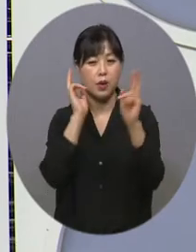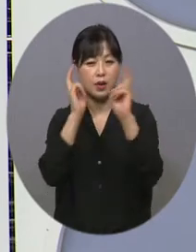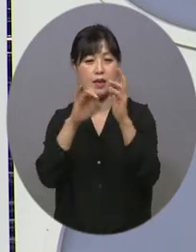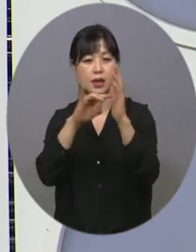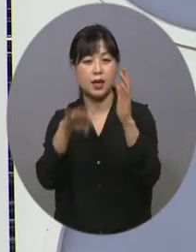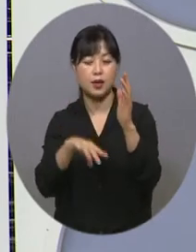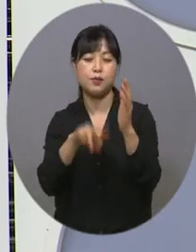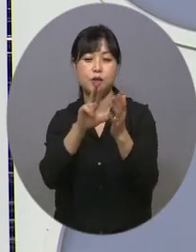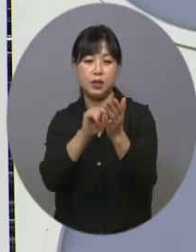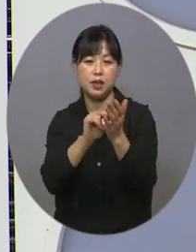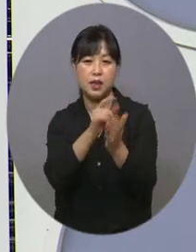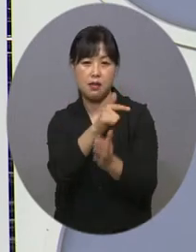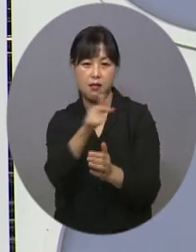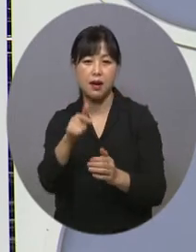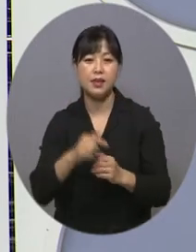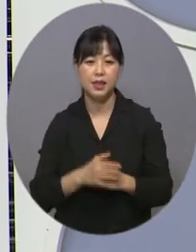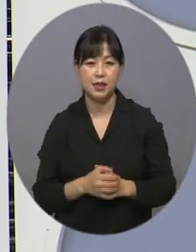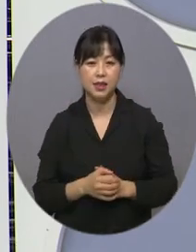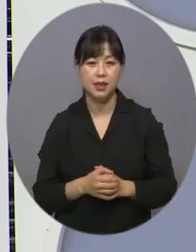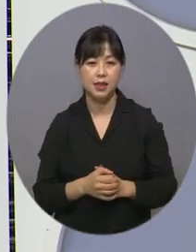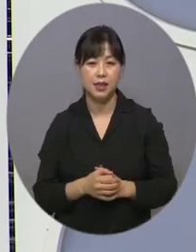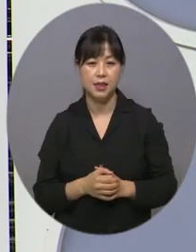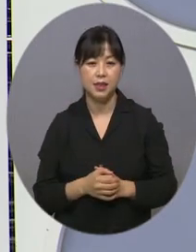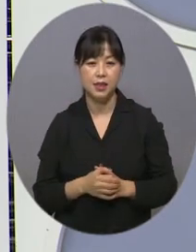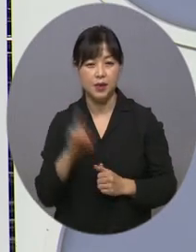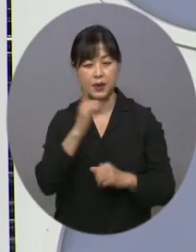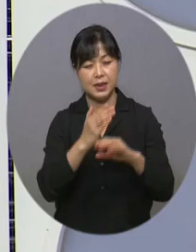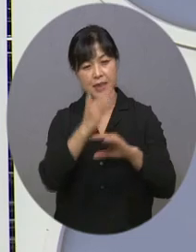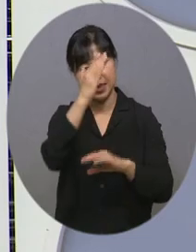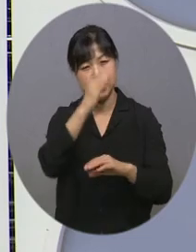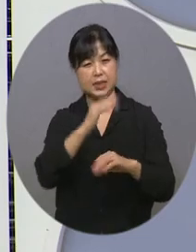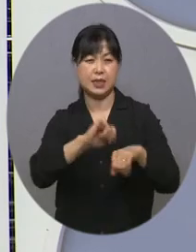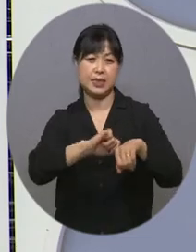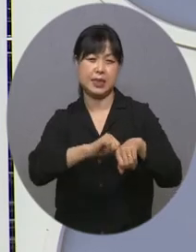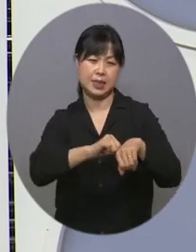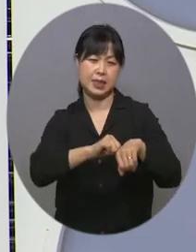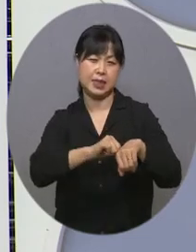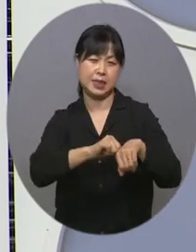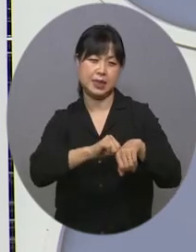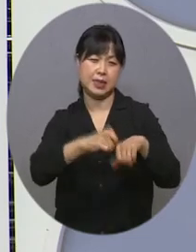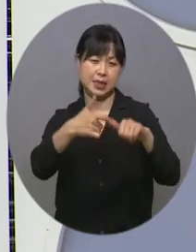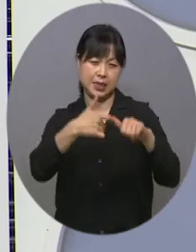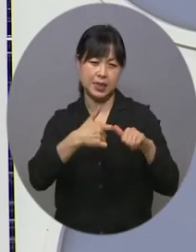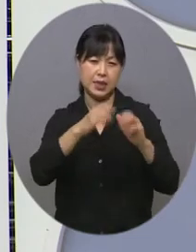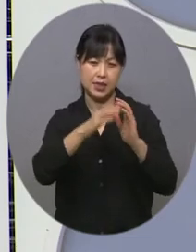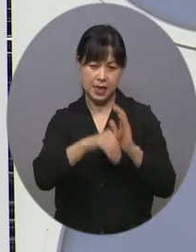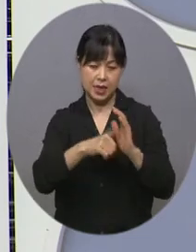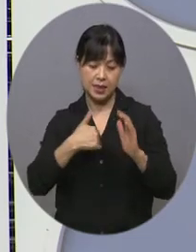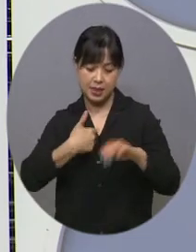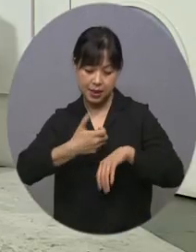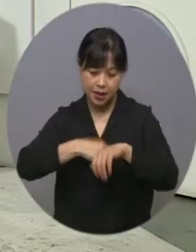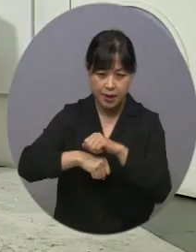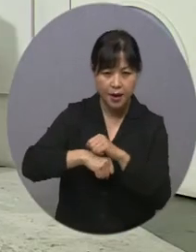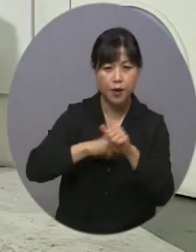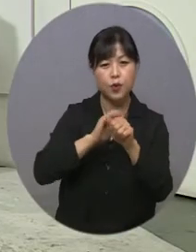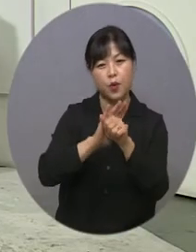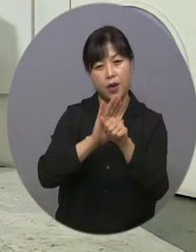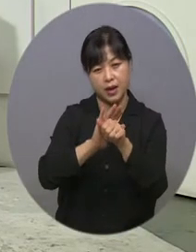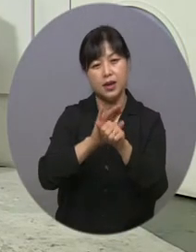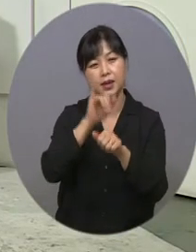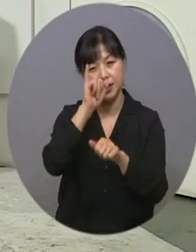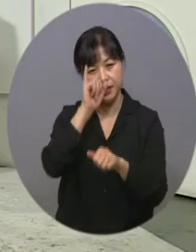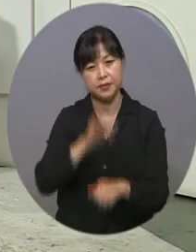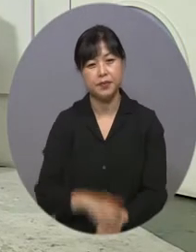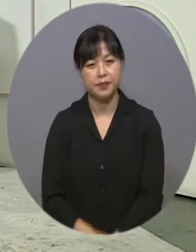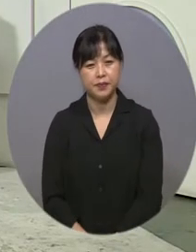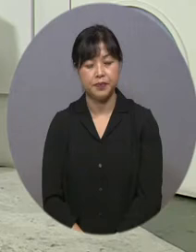이런 것도 이제 뭐 과도하게 받았다든지 그럴 경우에 또 나서서 좀 도와주고 그랬죠. 예.